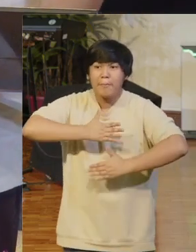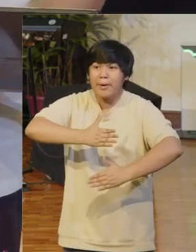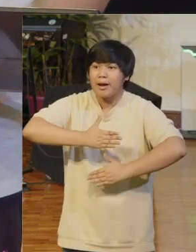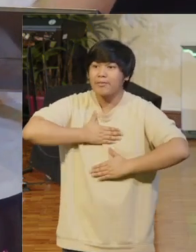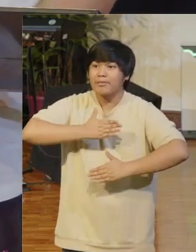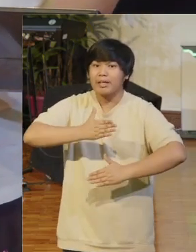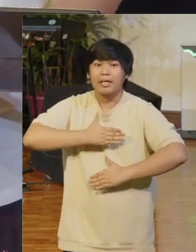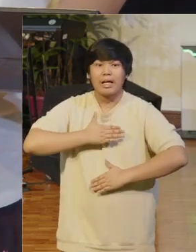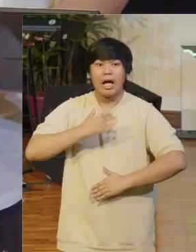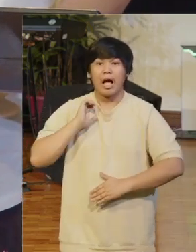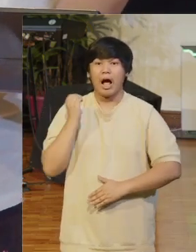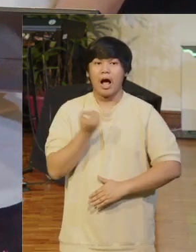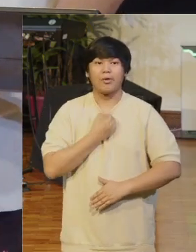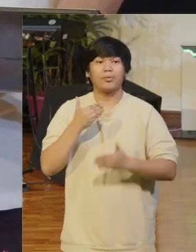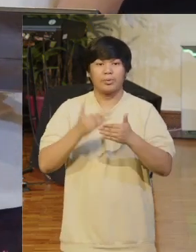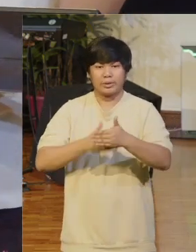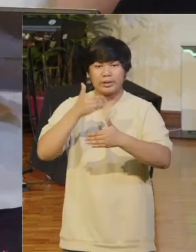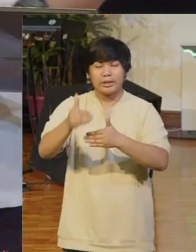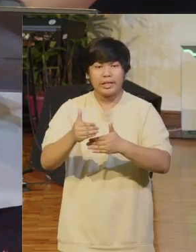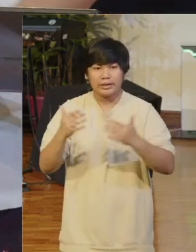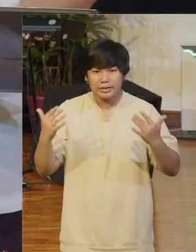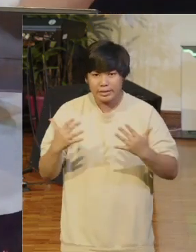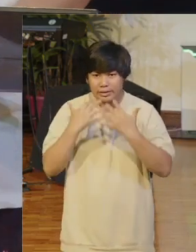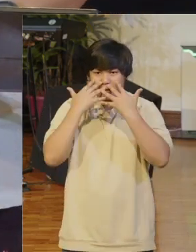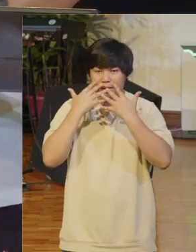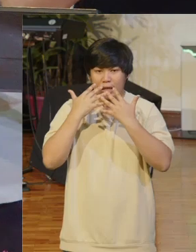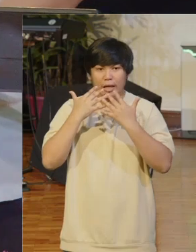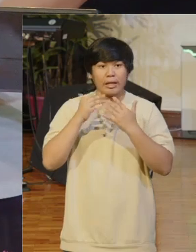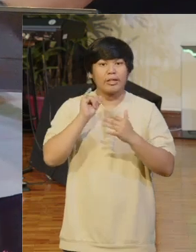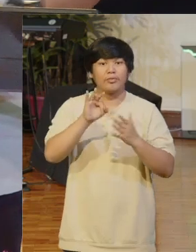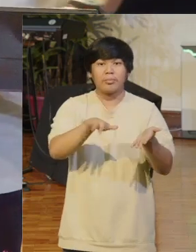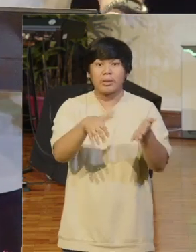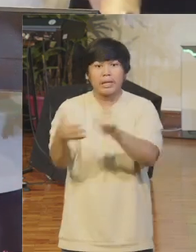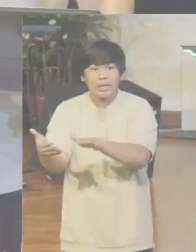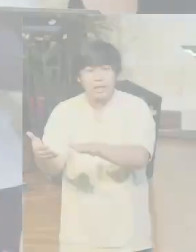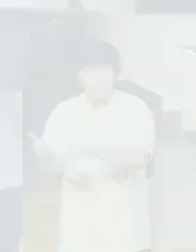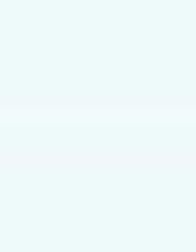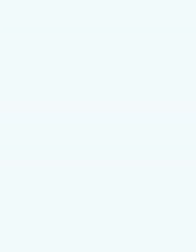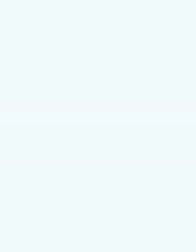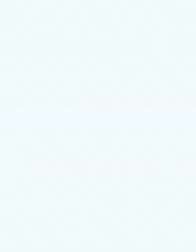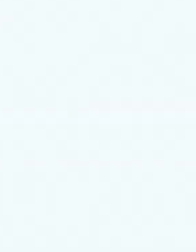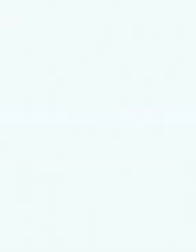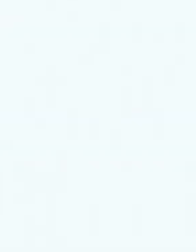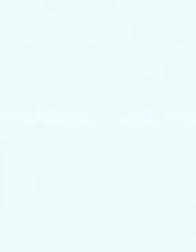susunod na hangin na ating malalanghap ay ang hangin ng kalangitan.